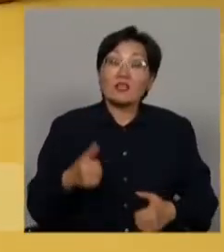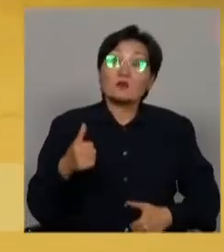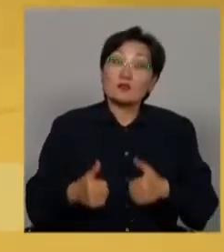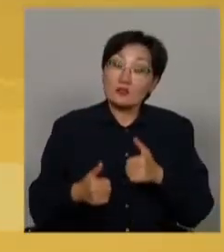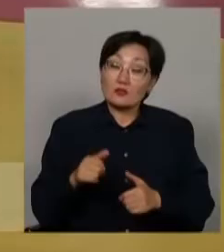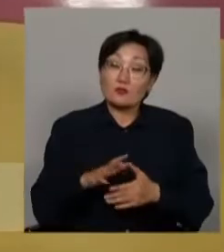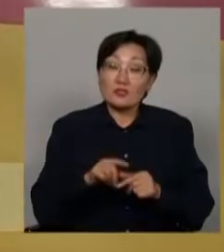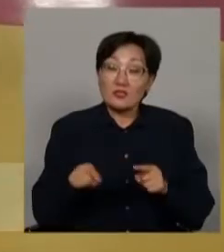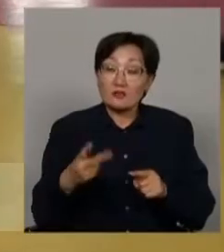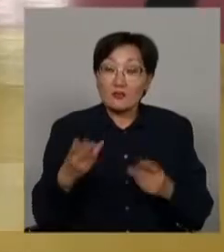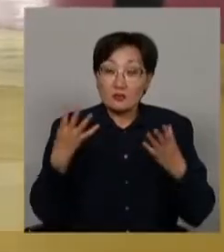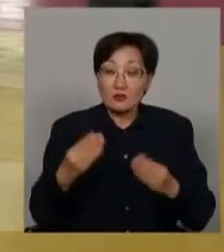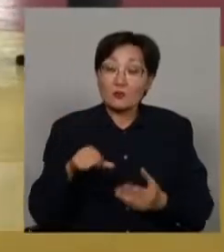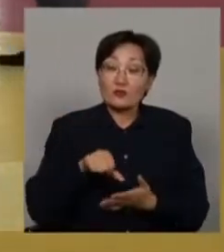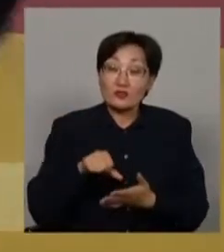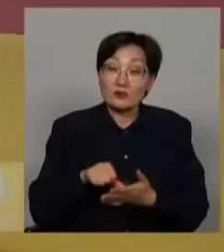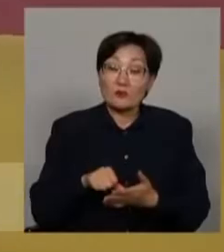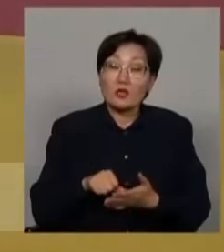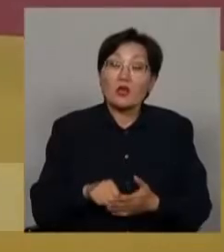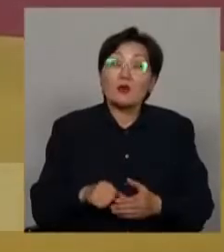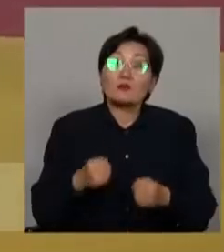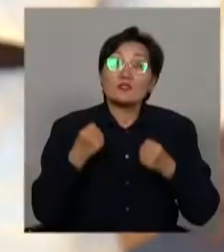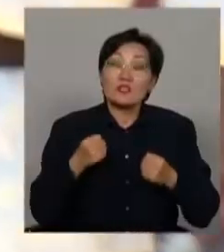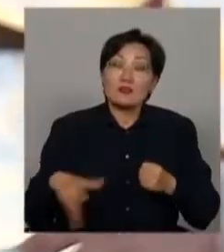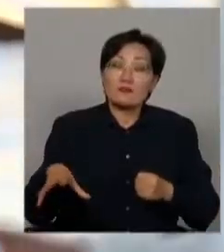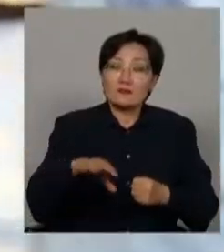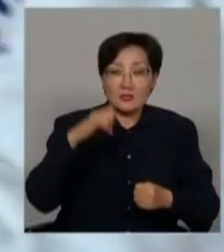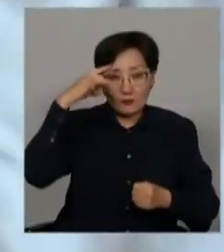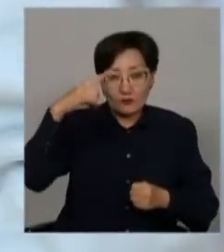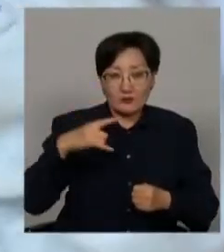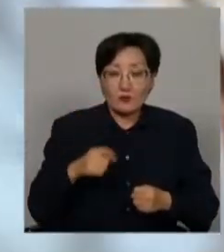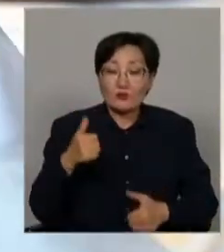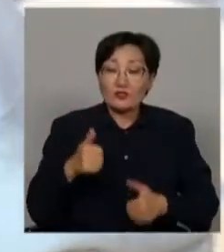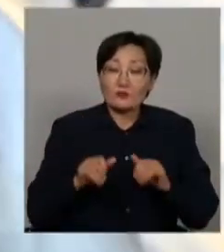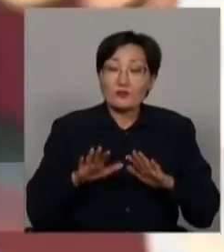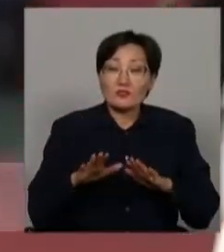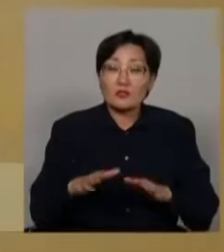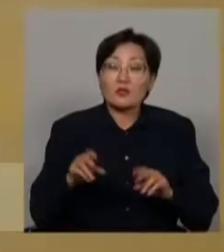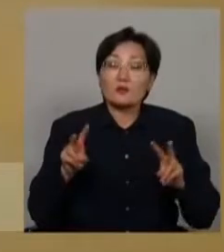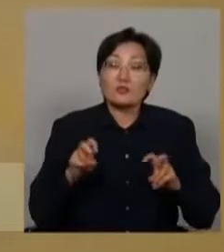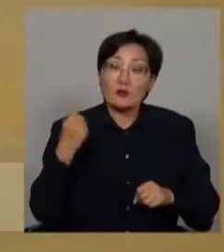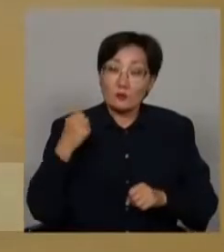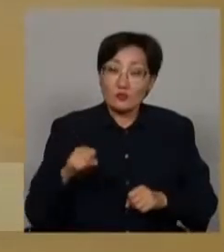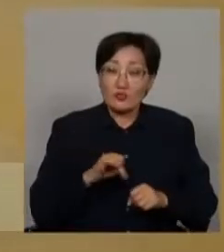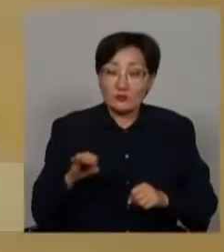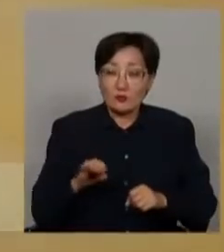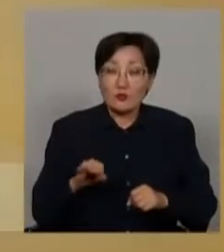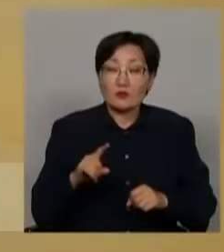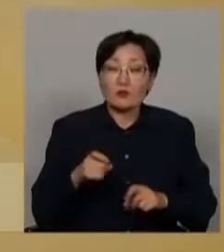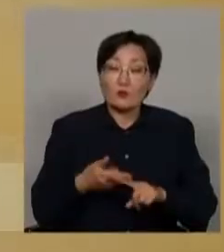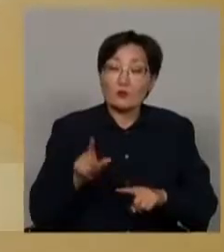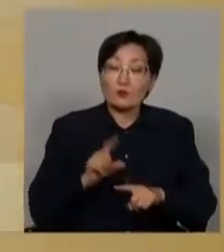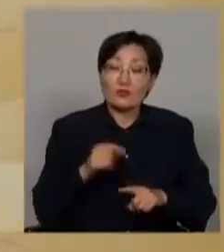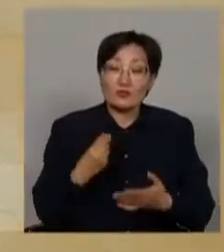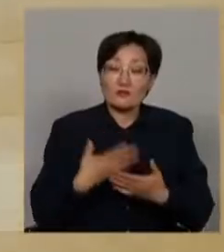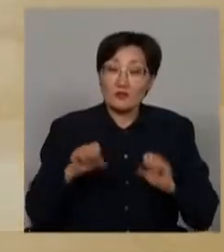Соревнования продлятся два дня. Участие принимают борцы со всей страны. Соревнуются они не только за звание победителя, но и за очень